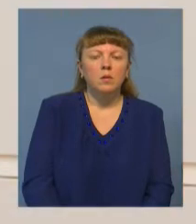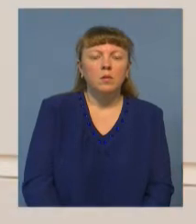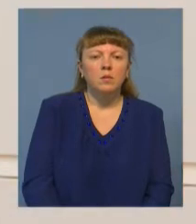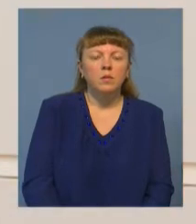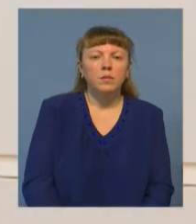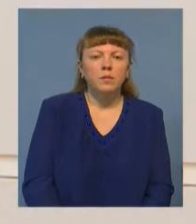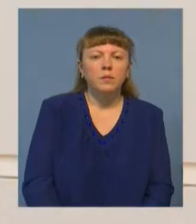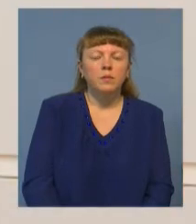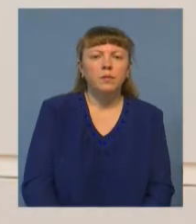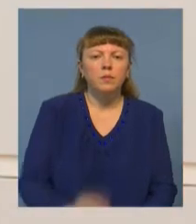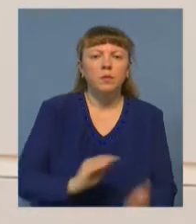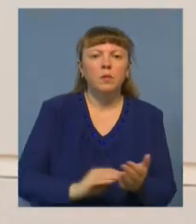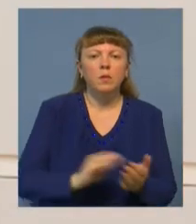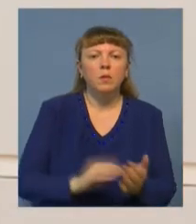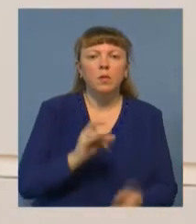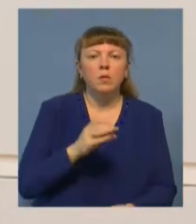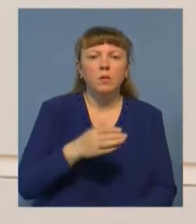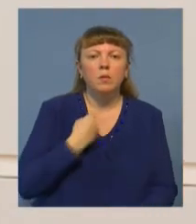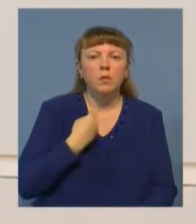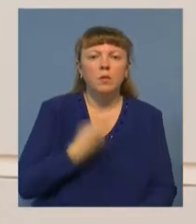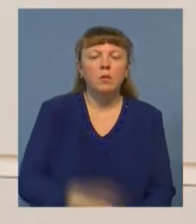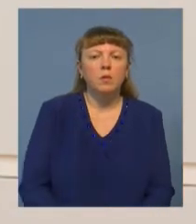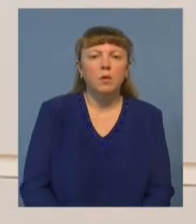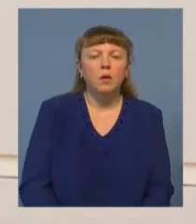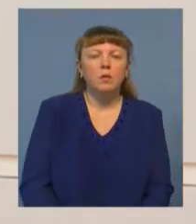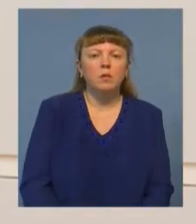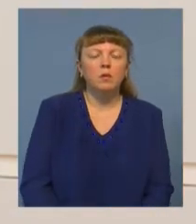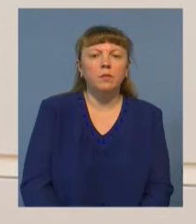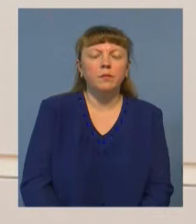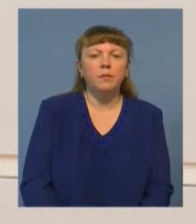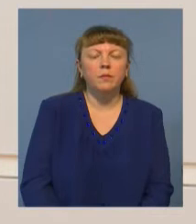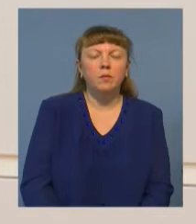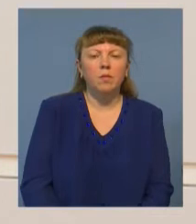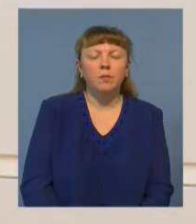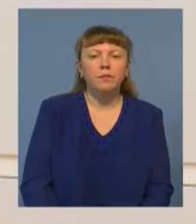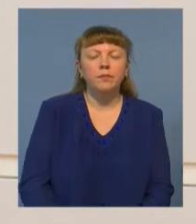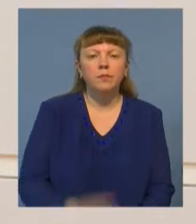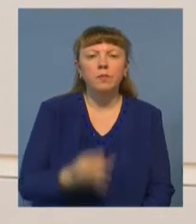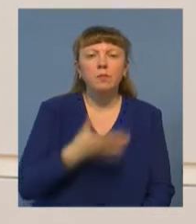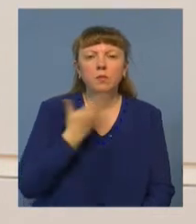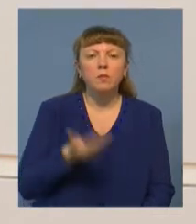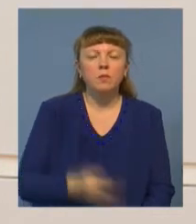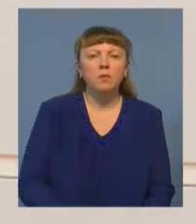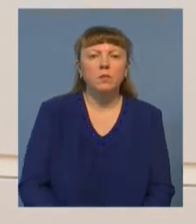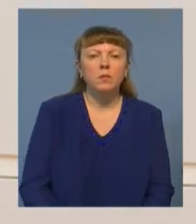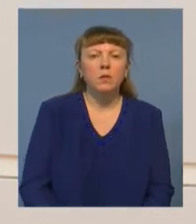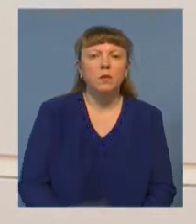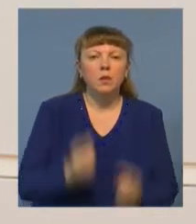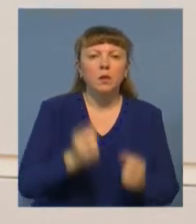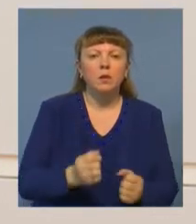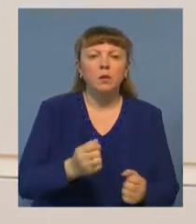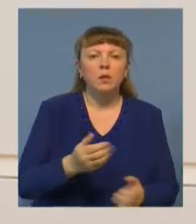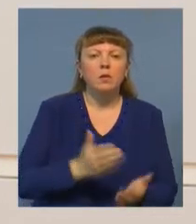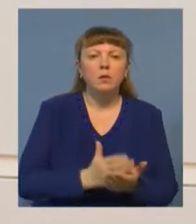выписка, справка архива должна быть обязательно, то есть документ, подтверждающий, что нет другой возможности установить